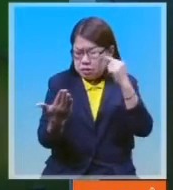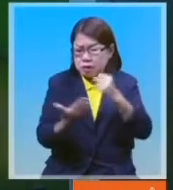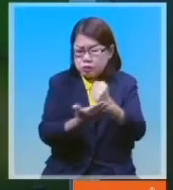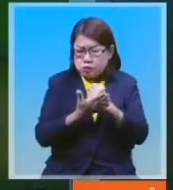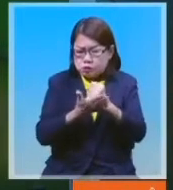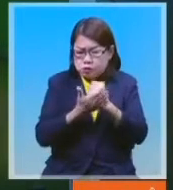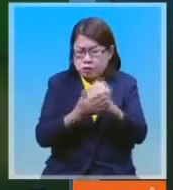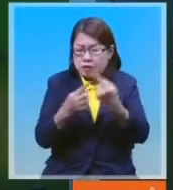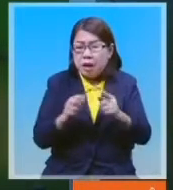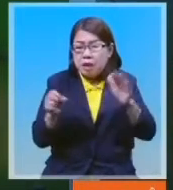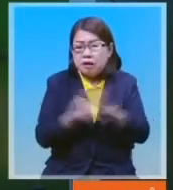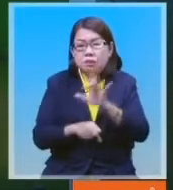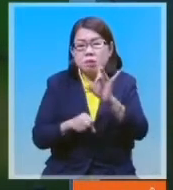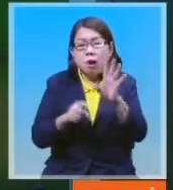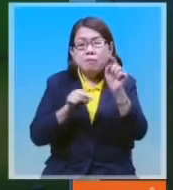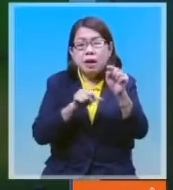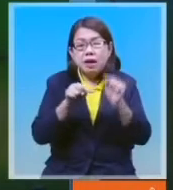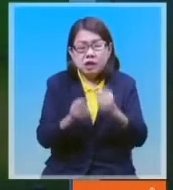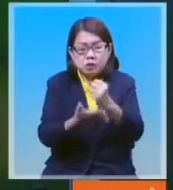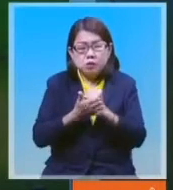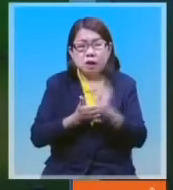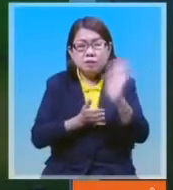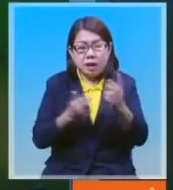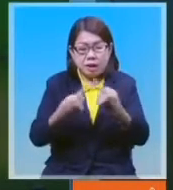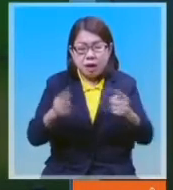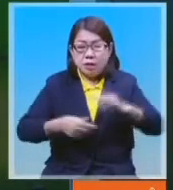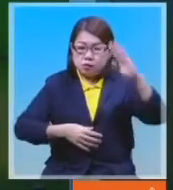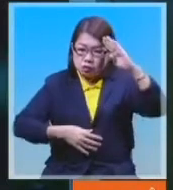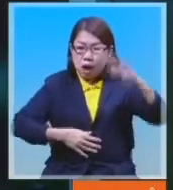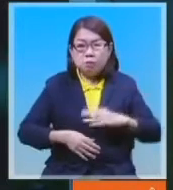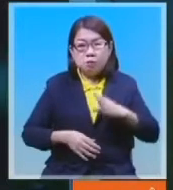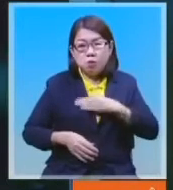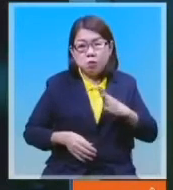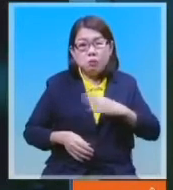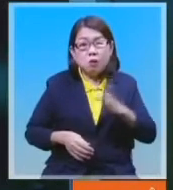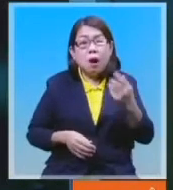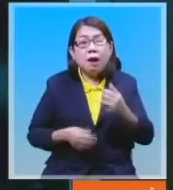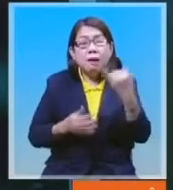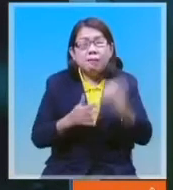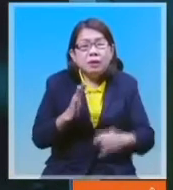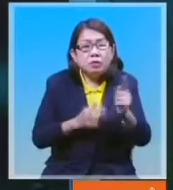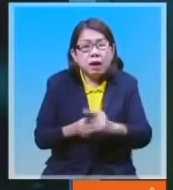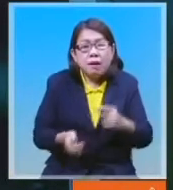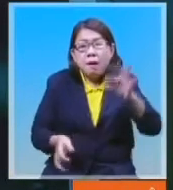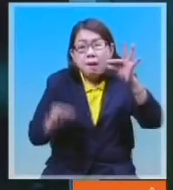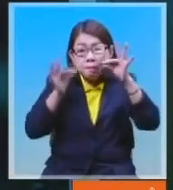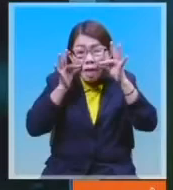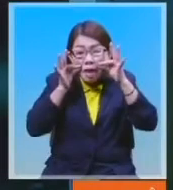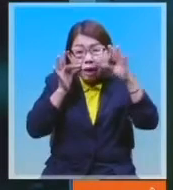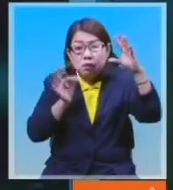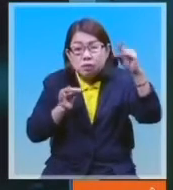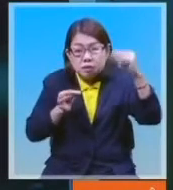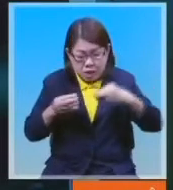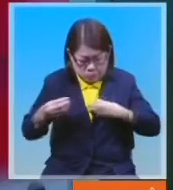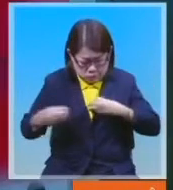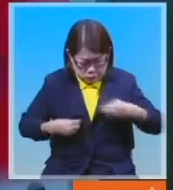เสมอไปเพราะว่ามีการแมวดาวน่ะ